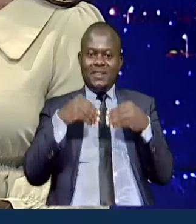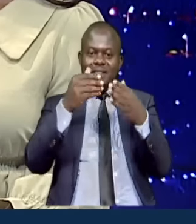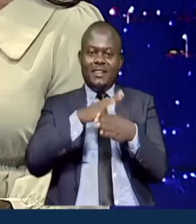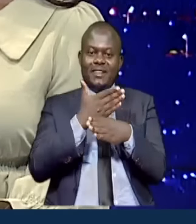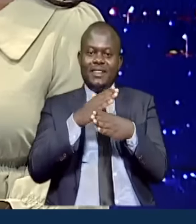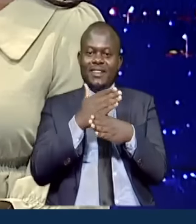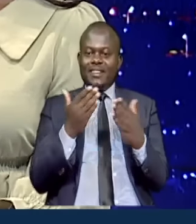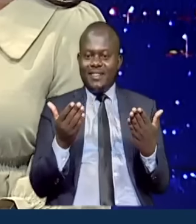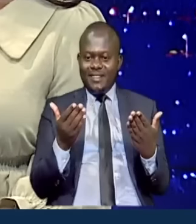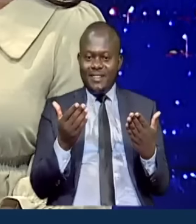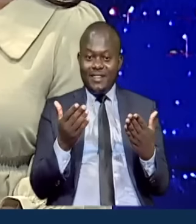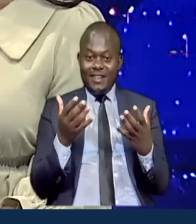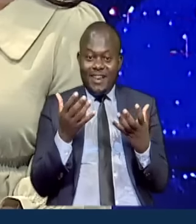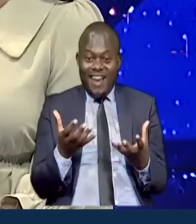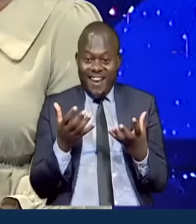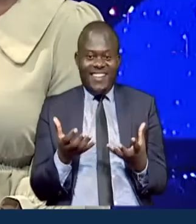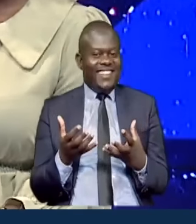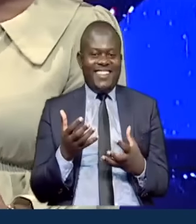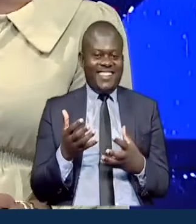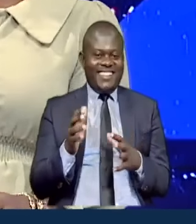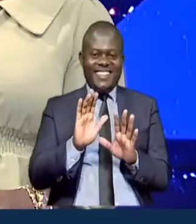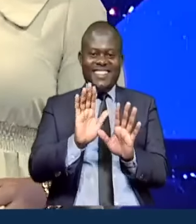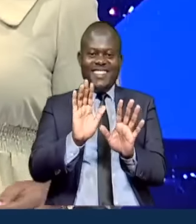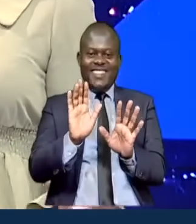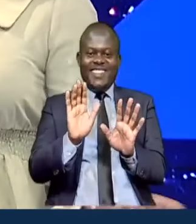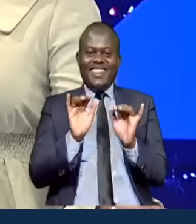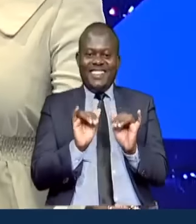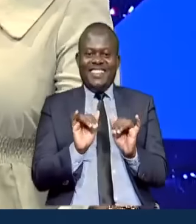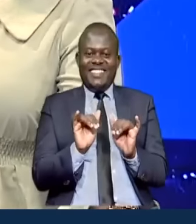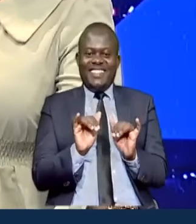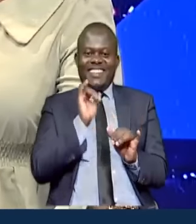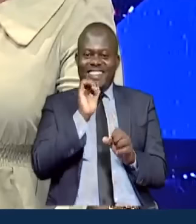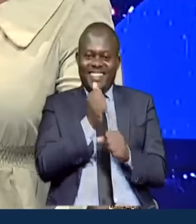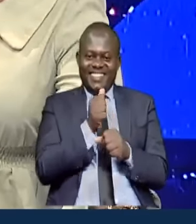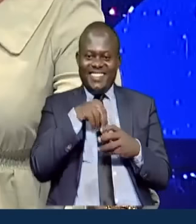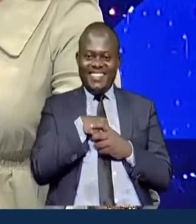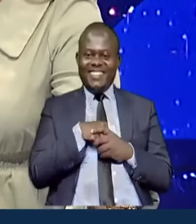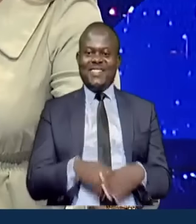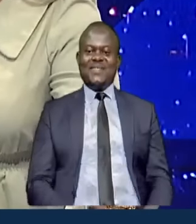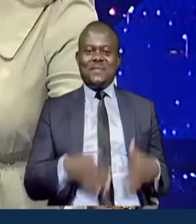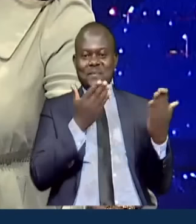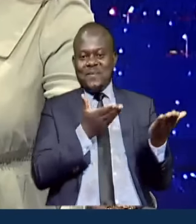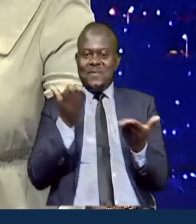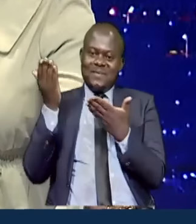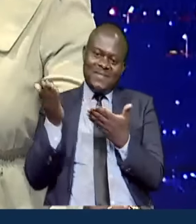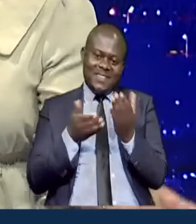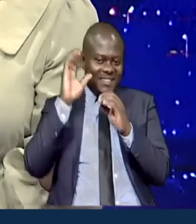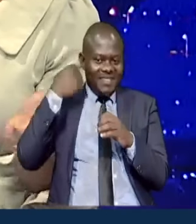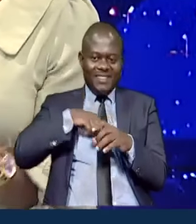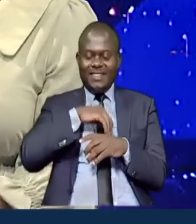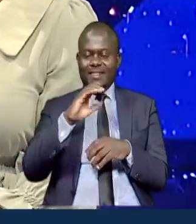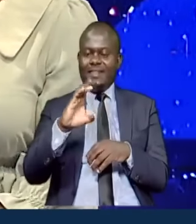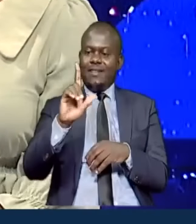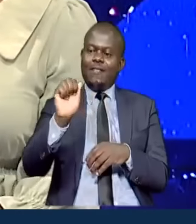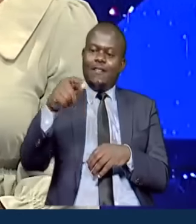Ibiro? Oya. Nzagumana ibiro byo gukoreramo. Tubuhaye ibiro ikaze mu makuru Clapton